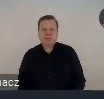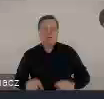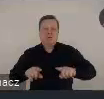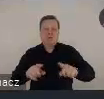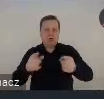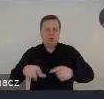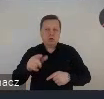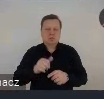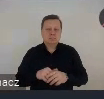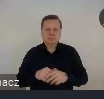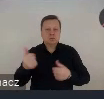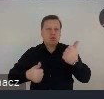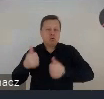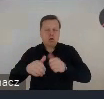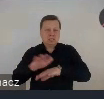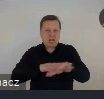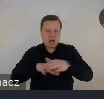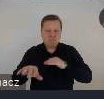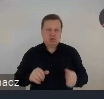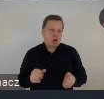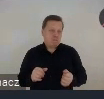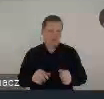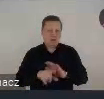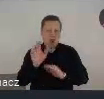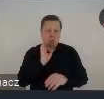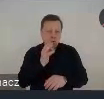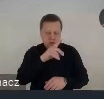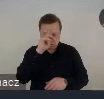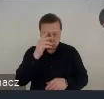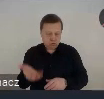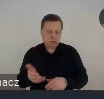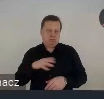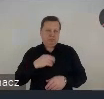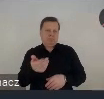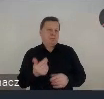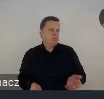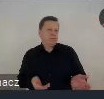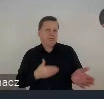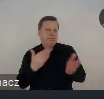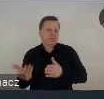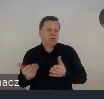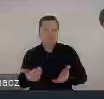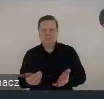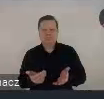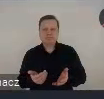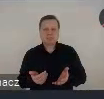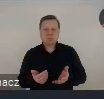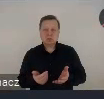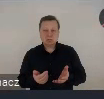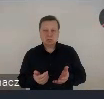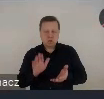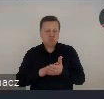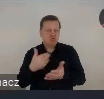organizację konkursów zawodowych dla młodzieży. Jeszcze za chwilę będę podawał